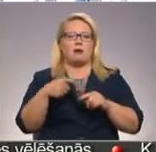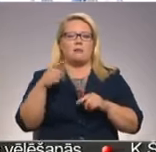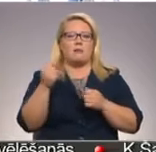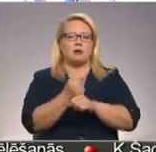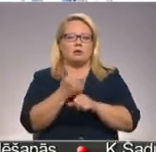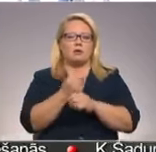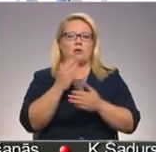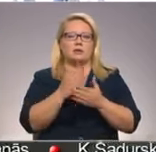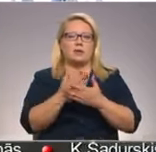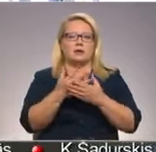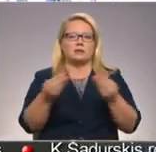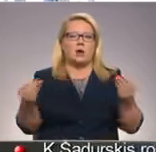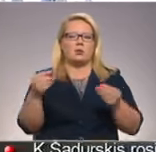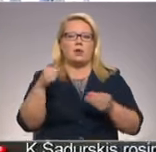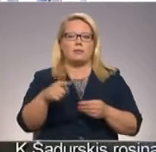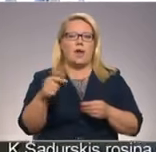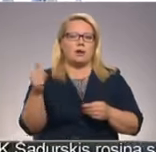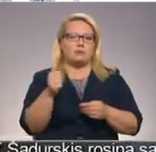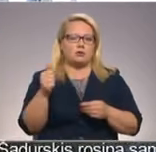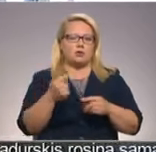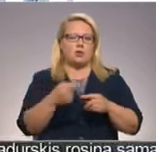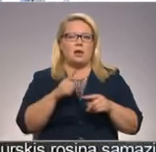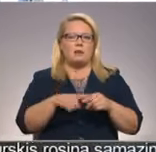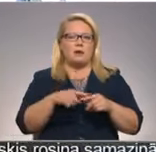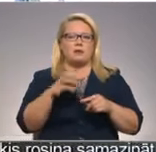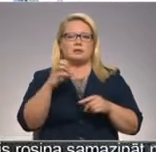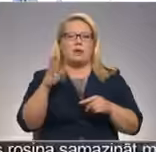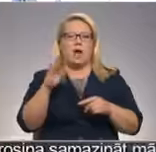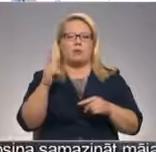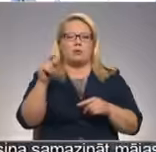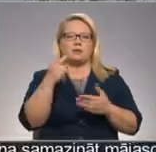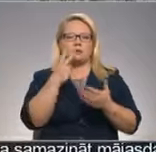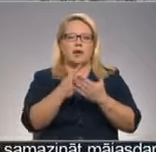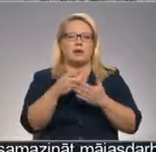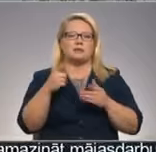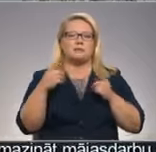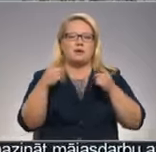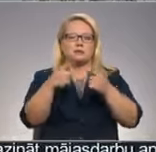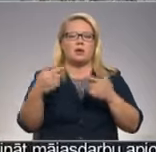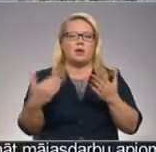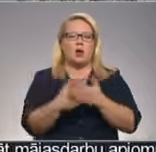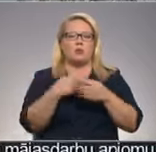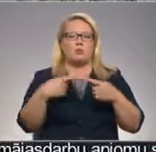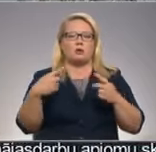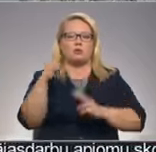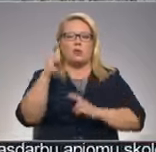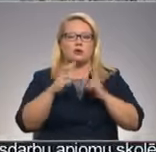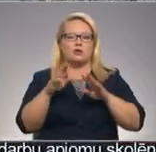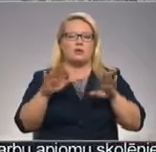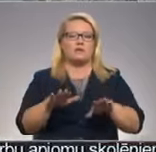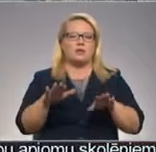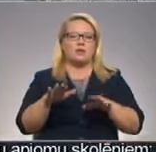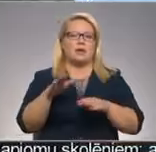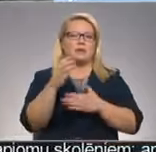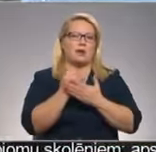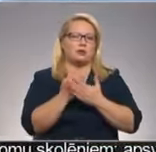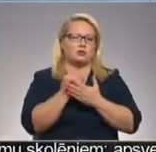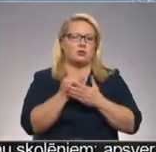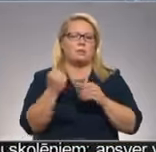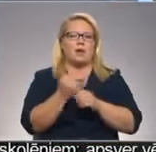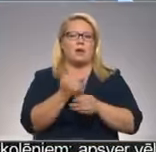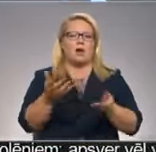tiek zaudētas tā īpašības. Tāpēc Eģus Cābulis te pats saredz perspektīvas jaunu produktu ražošanā ar vietējiem resursiem. Lai